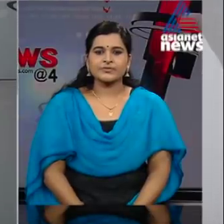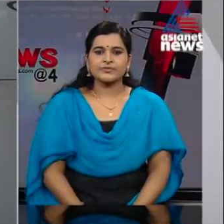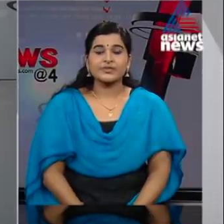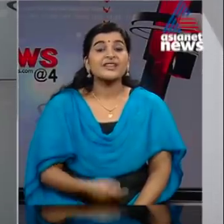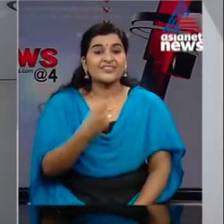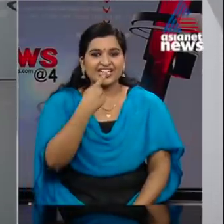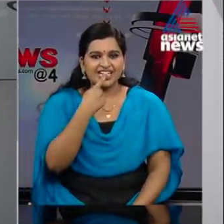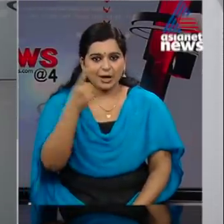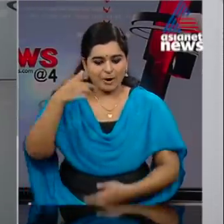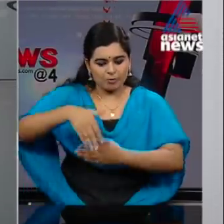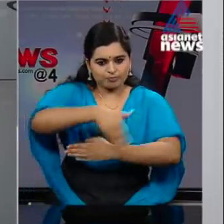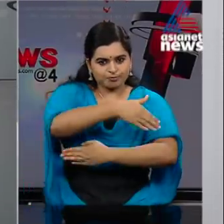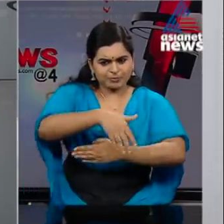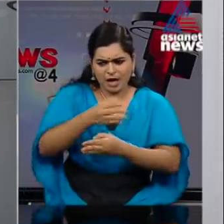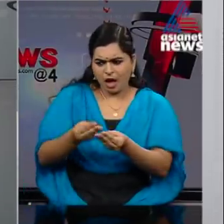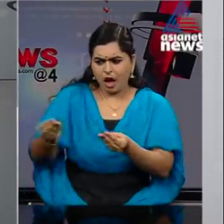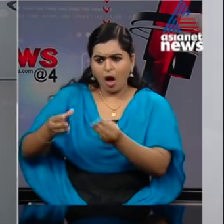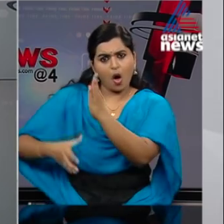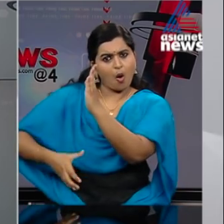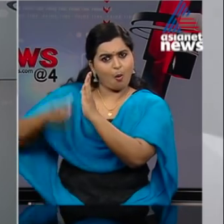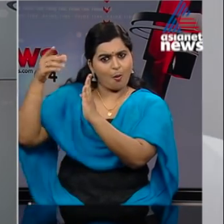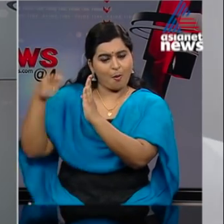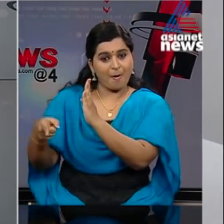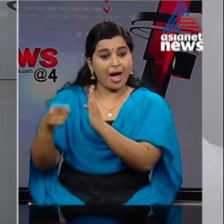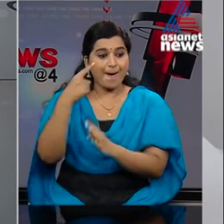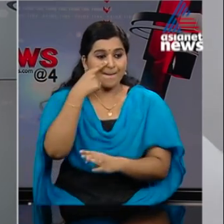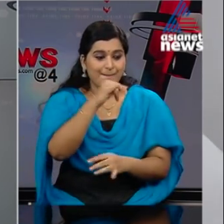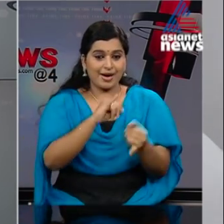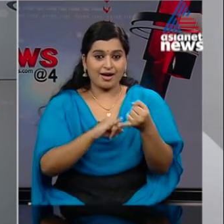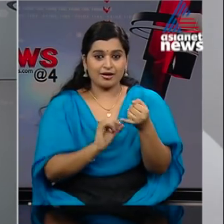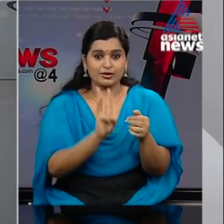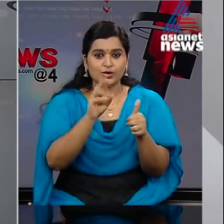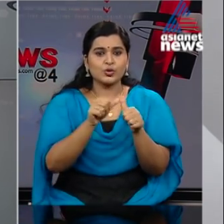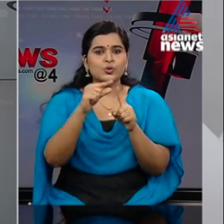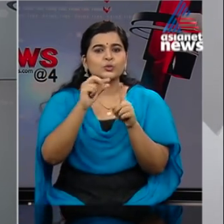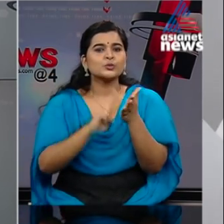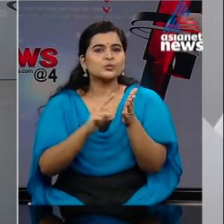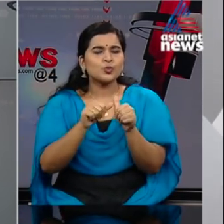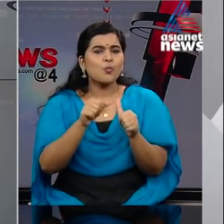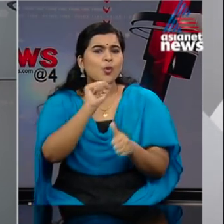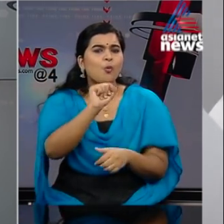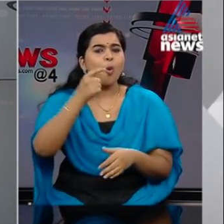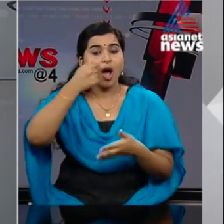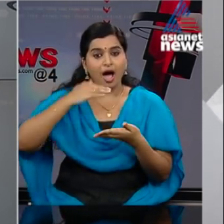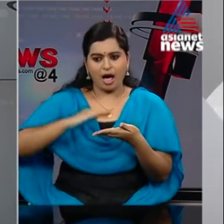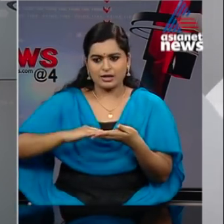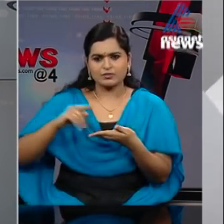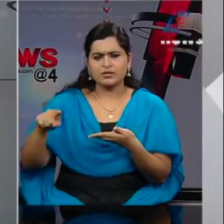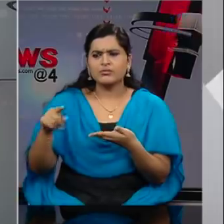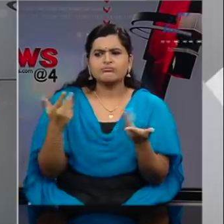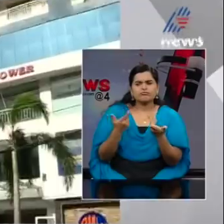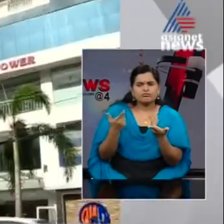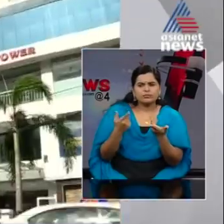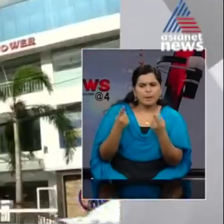സെക്രട്ടേറിയറ്റിന് സമീപമുള്ള ഫ്ളാറ്റ് സ്വപ്നയുടെ ഭർത്താവിന് വാടകയ്ക്ക് നൽകിയ ഇടനിലക്കാരന്റെ മൊഴി NIA രേഖപ്പെടുത്തി. അരുൺ ബാലചന്ദ്രൻ വഴിയാണ്